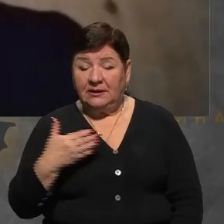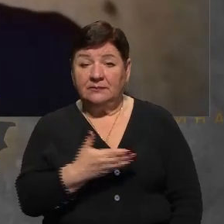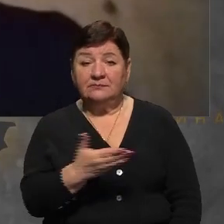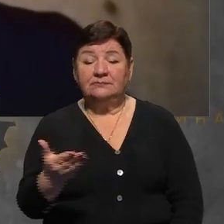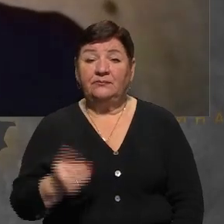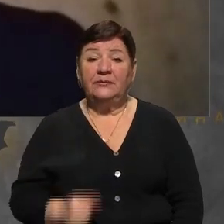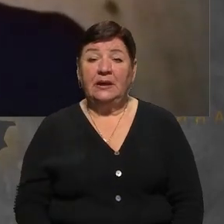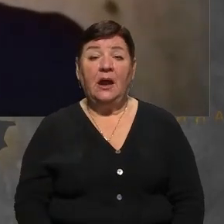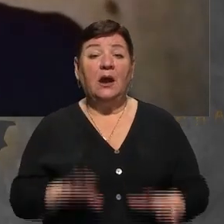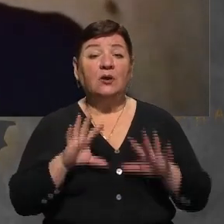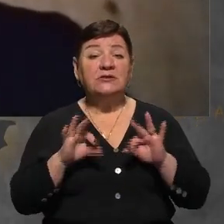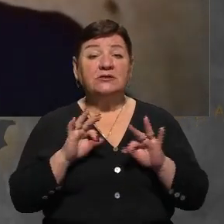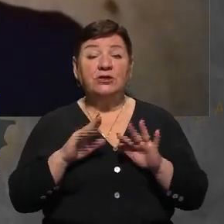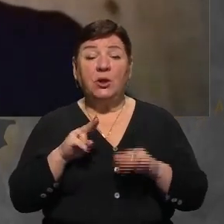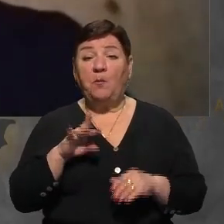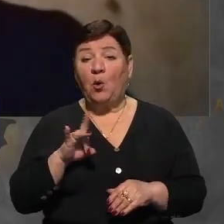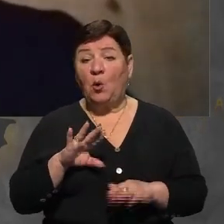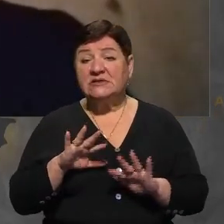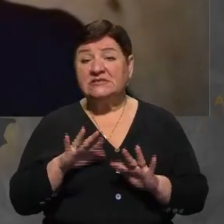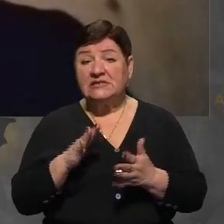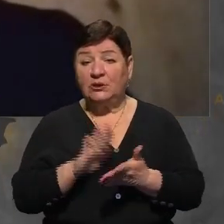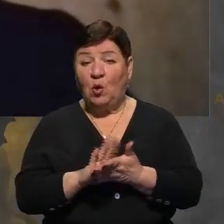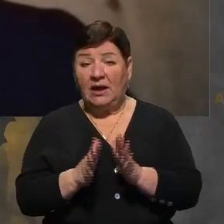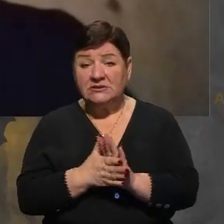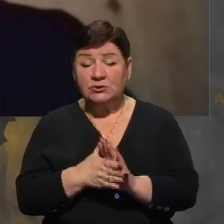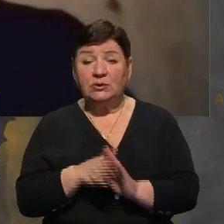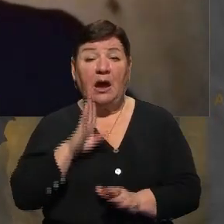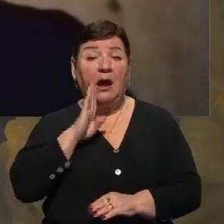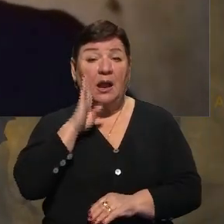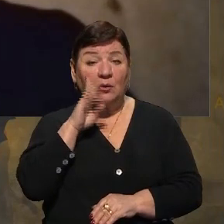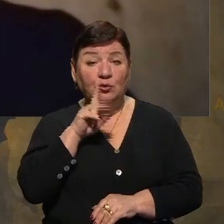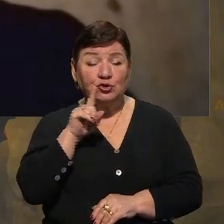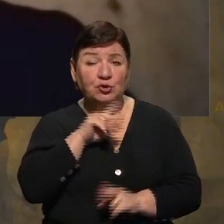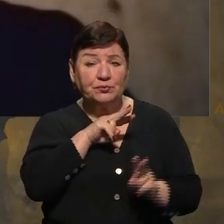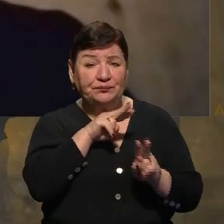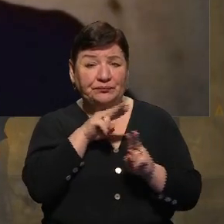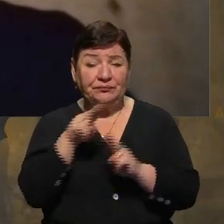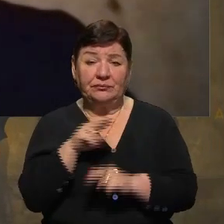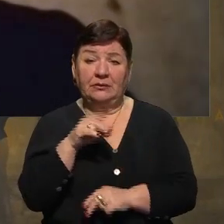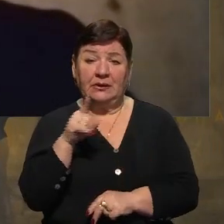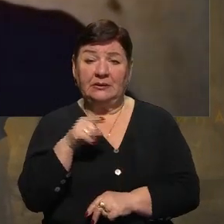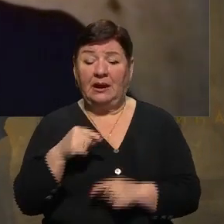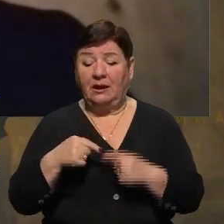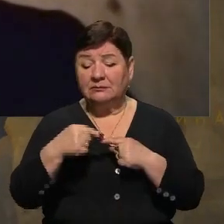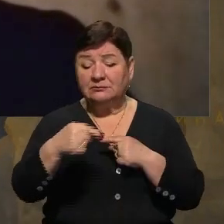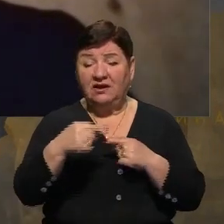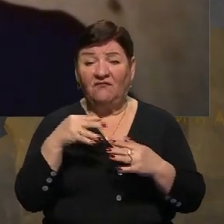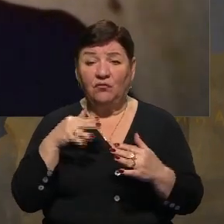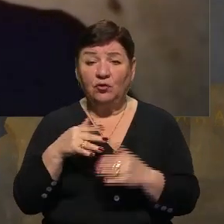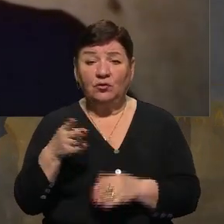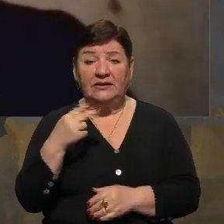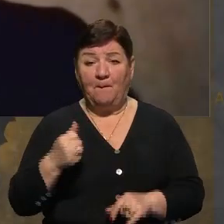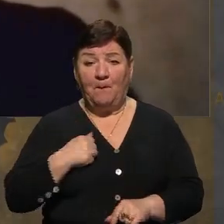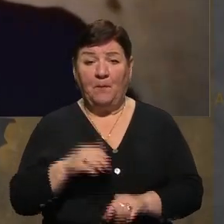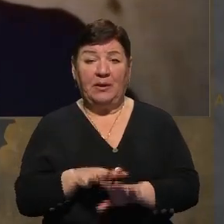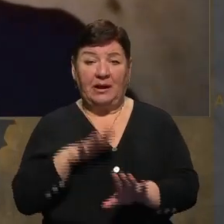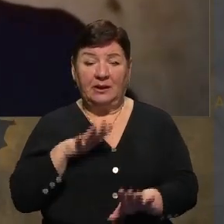Розкажіть, будь ласка, про ситуацію станом на ранок. Що спостерігаєте на відтинку фронту, де відповідає ваша